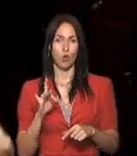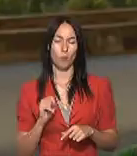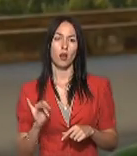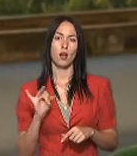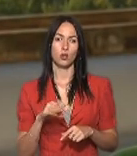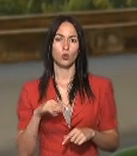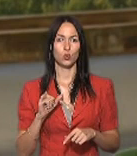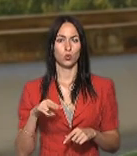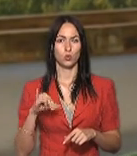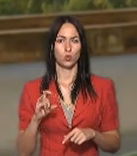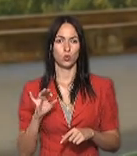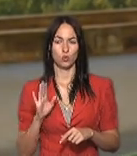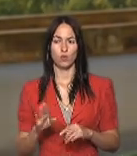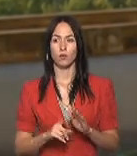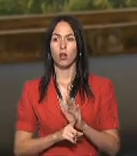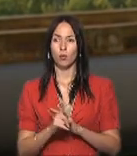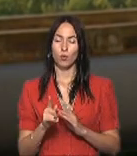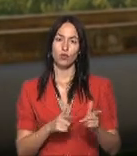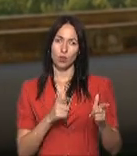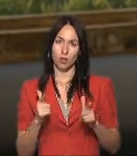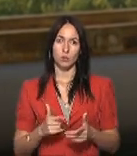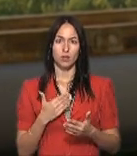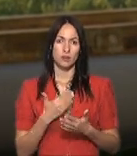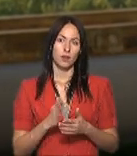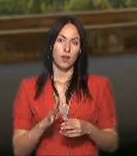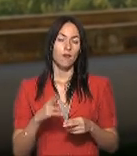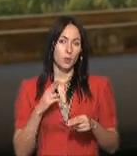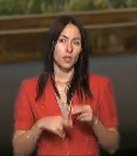Тулузов. Почали підготовку десь наприкінці